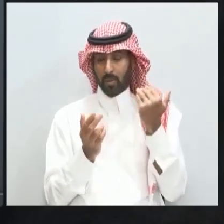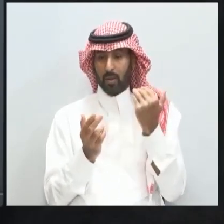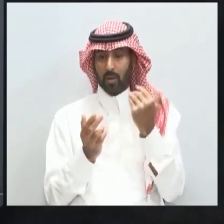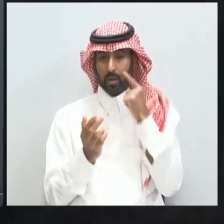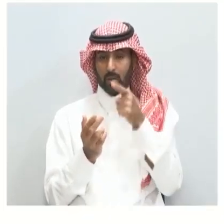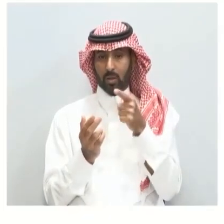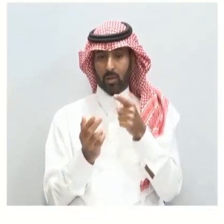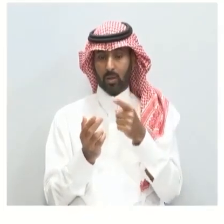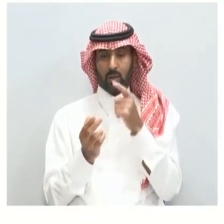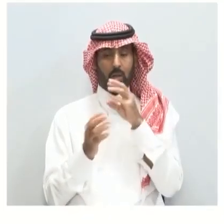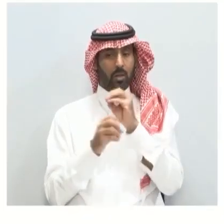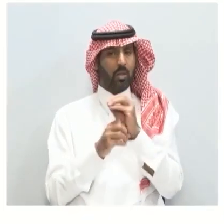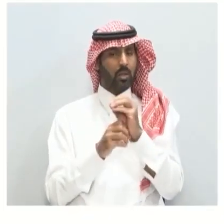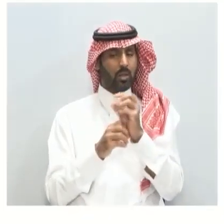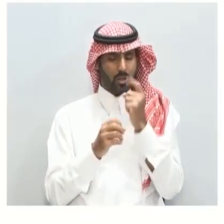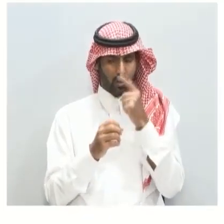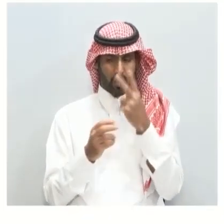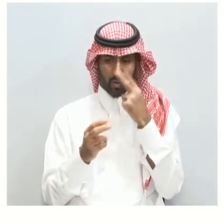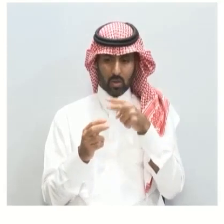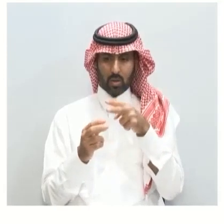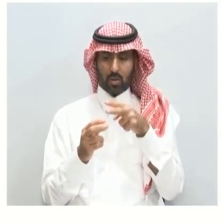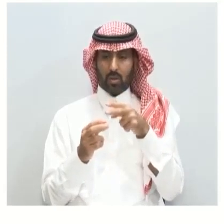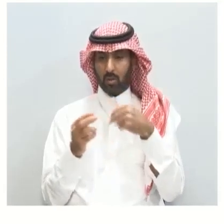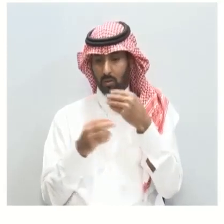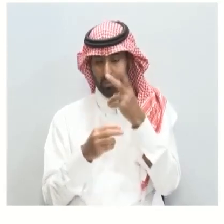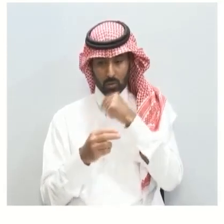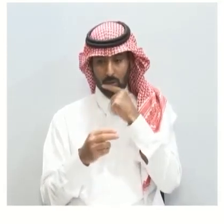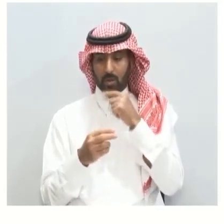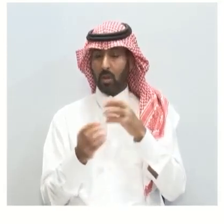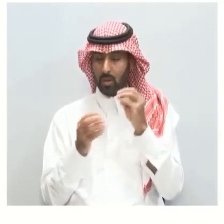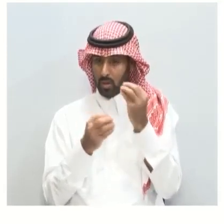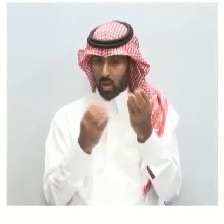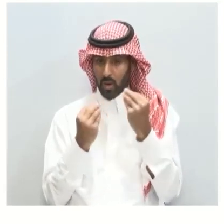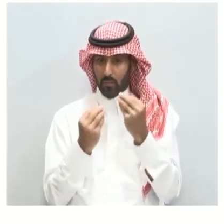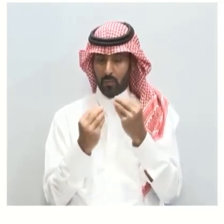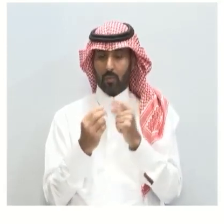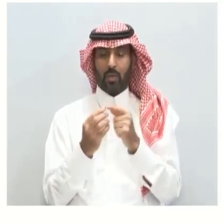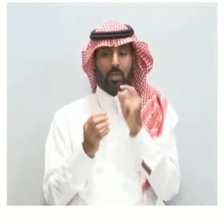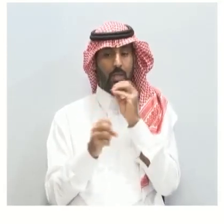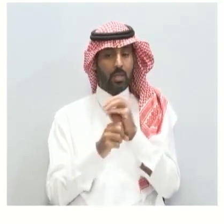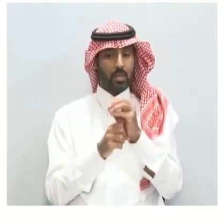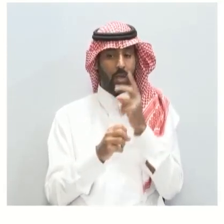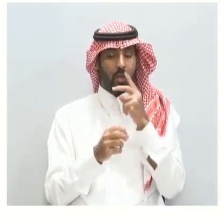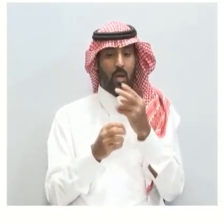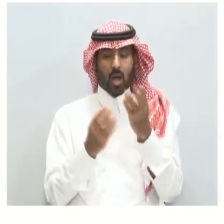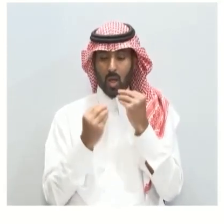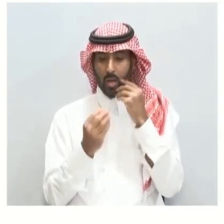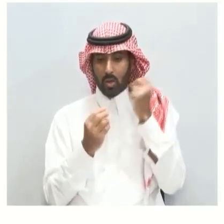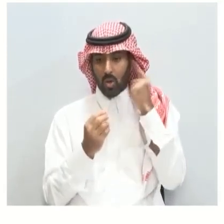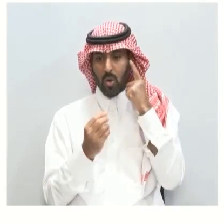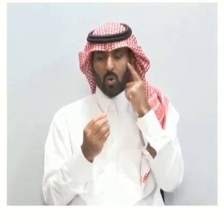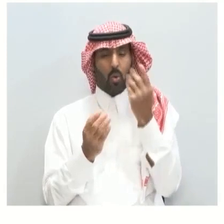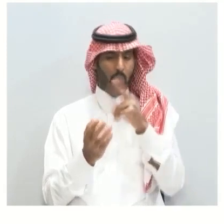اذا اردنا ان نتعرف فعليه اكثر لابد من معرفه التالي من طرق التعرف على العلوم وتمييزها عن